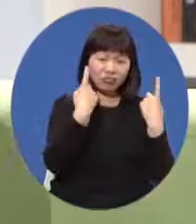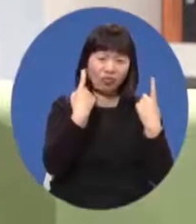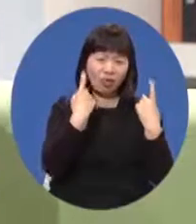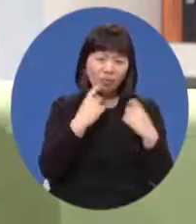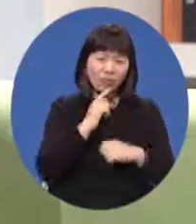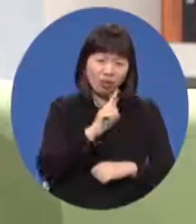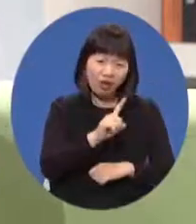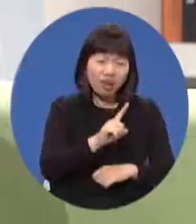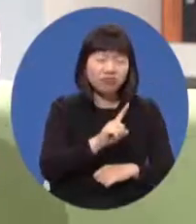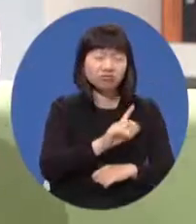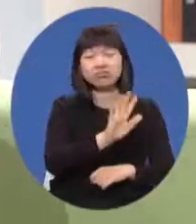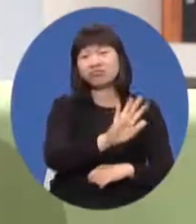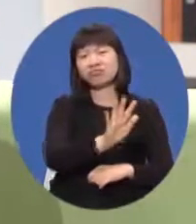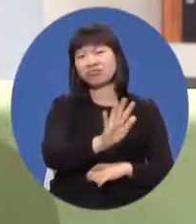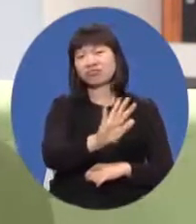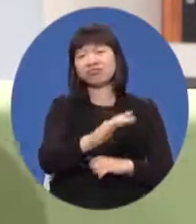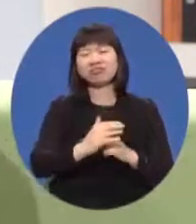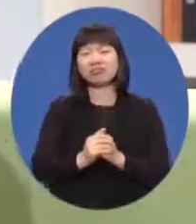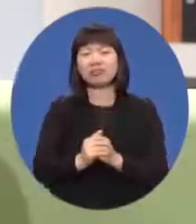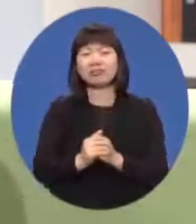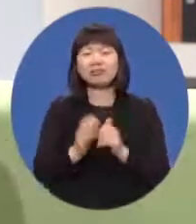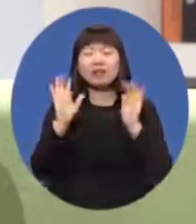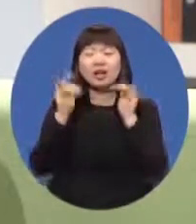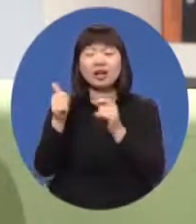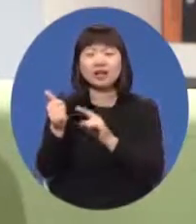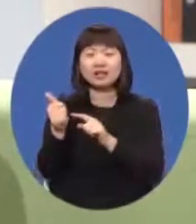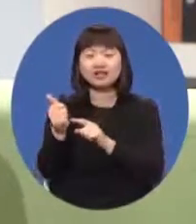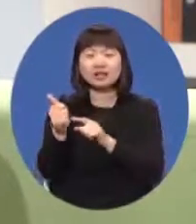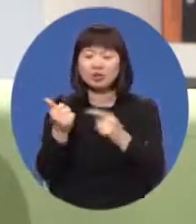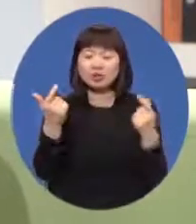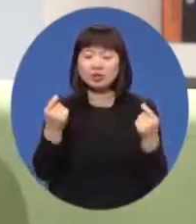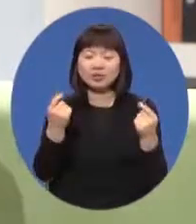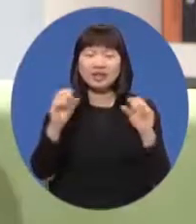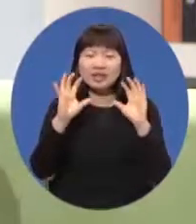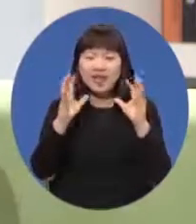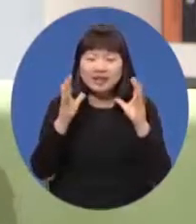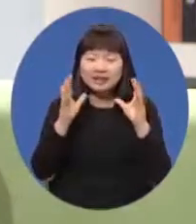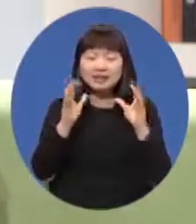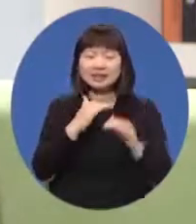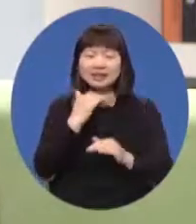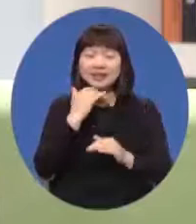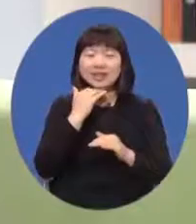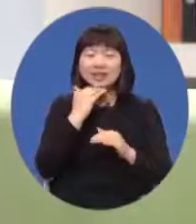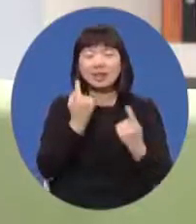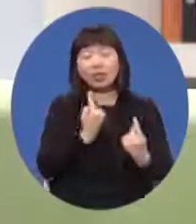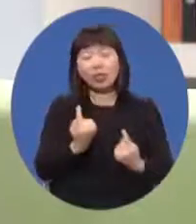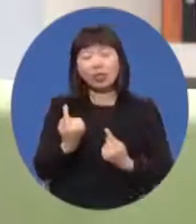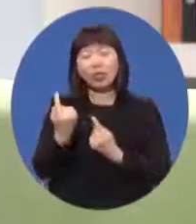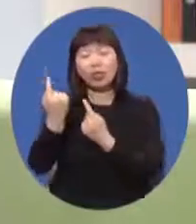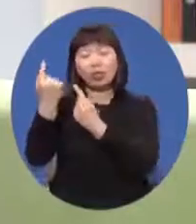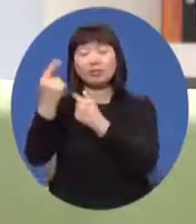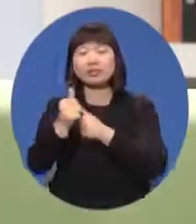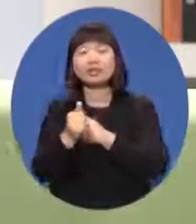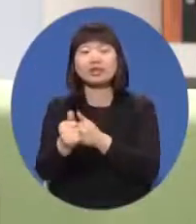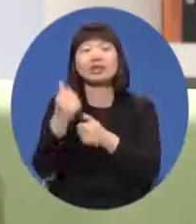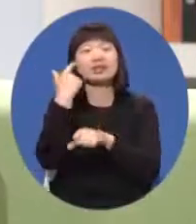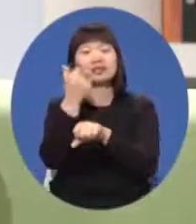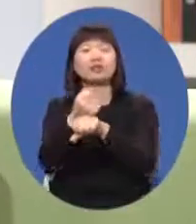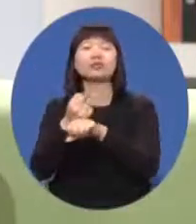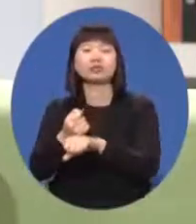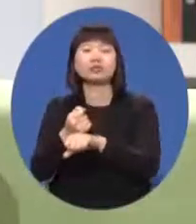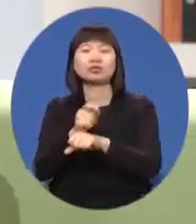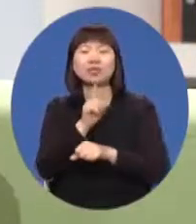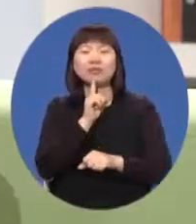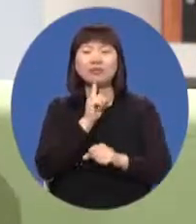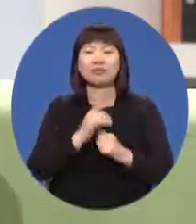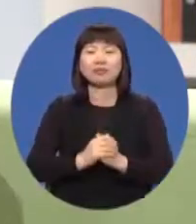네. 근데 그런 종단이 아니라 네. 아이들을 똑같은 아이들을 이렇게 나이가 들 때까지 계속 따라가면서 하는 연구를 종단 연구라고